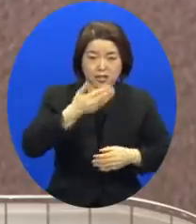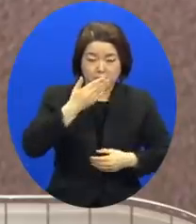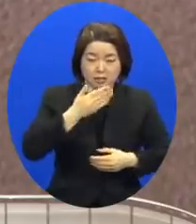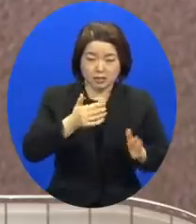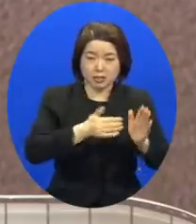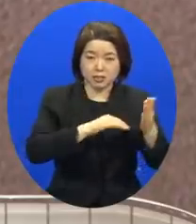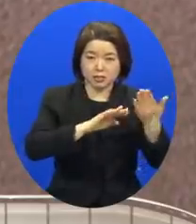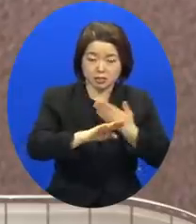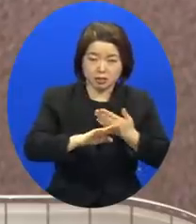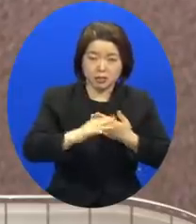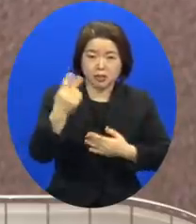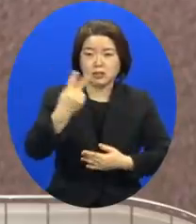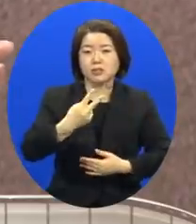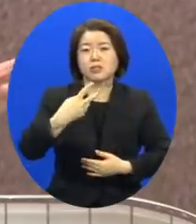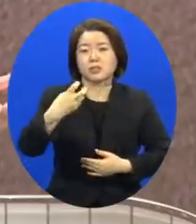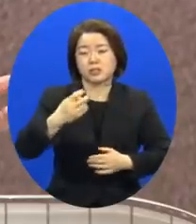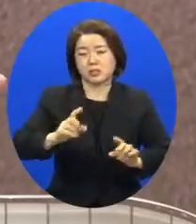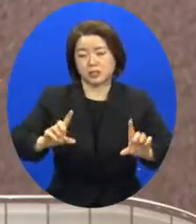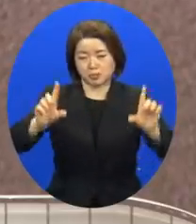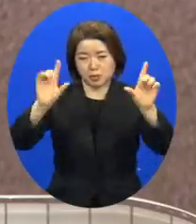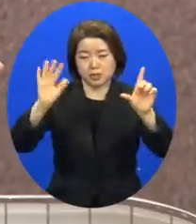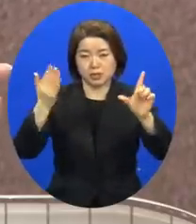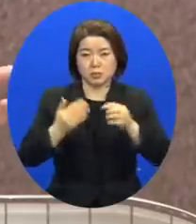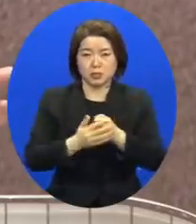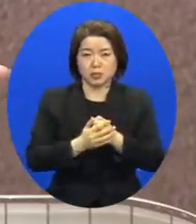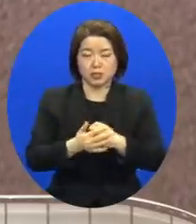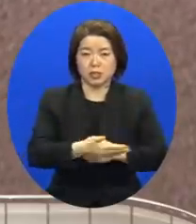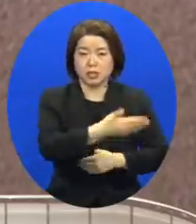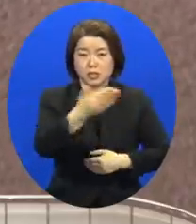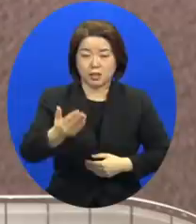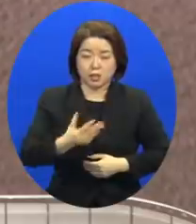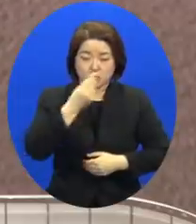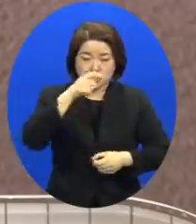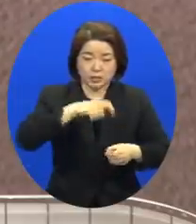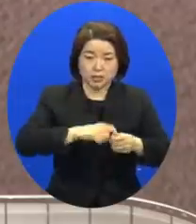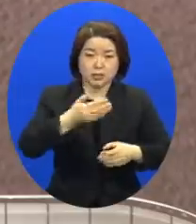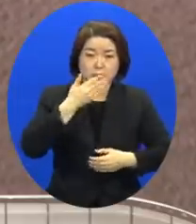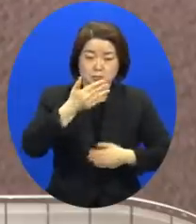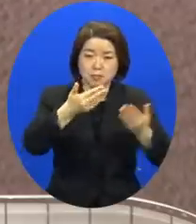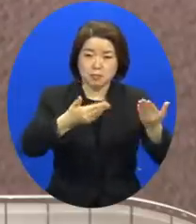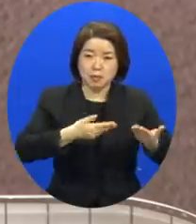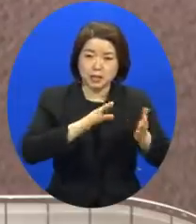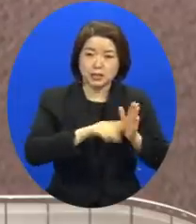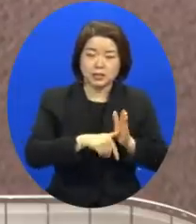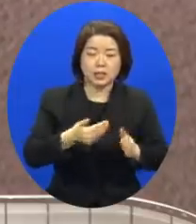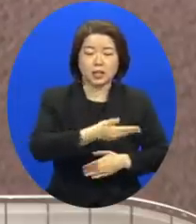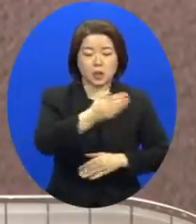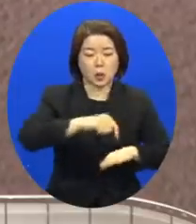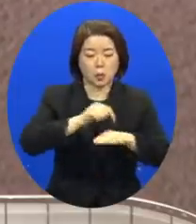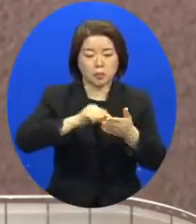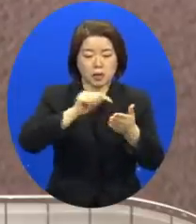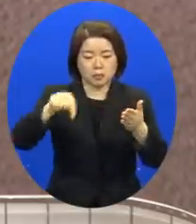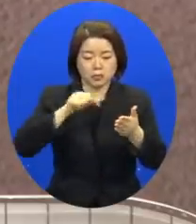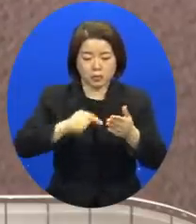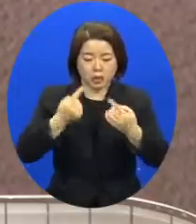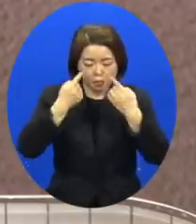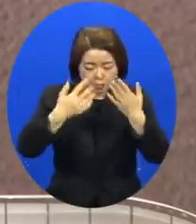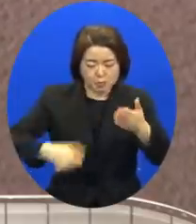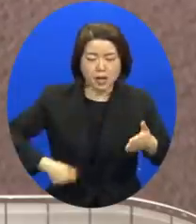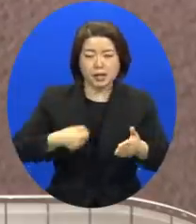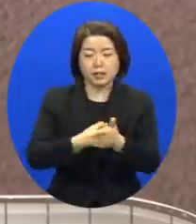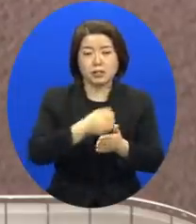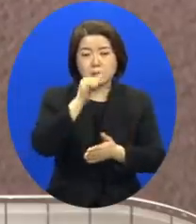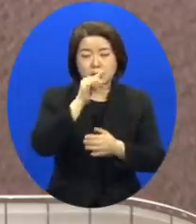입니다 여러분 성찰을 받을 때에 여러분의 마음에 분명한 결심이 서식이 바람 하나님